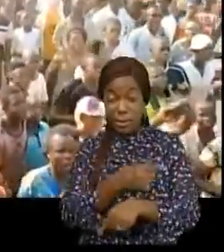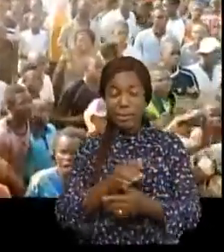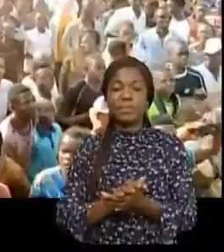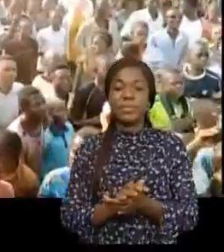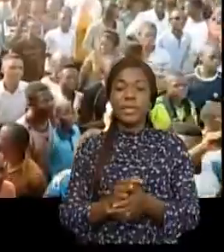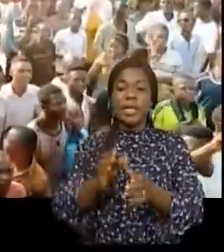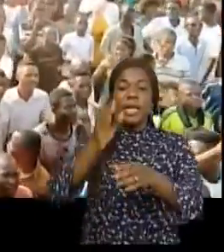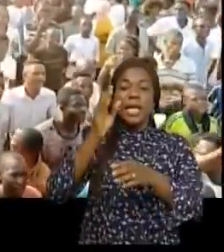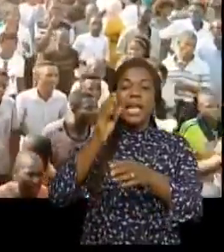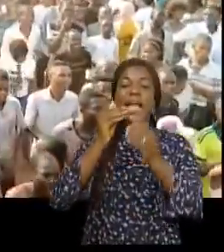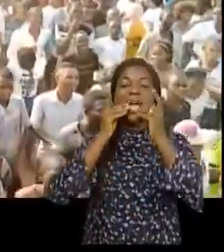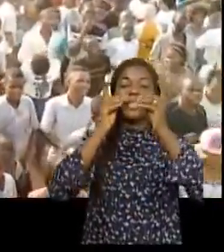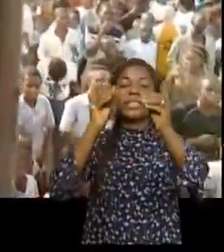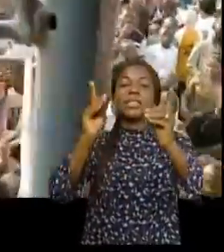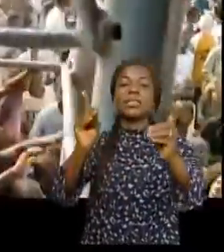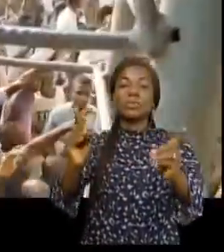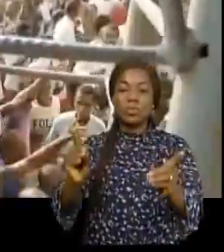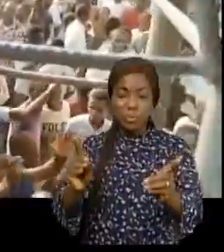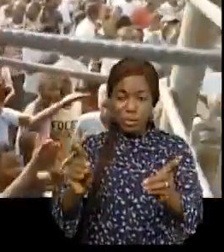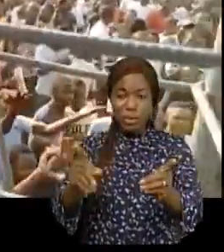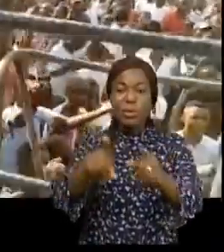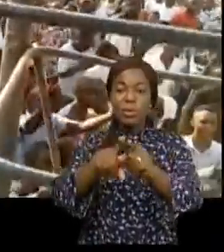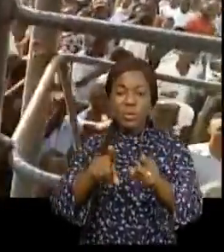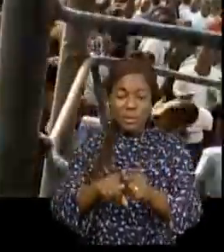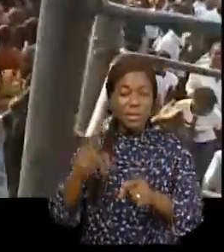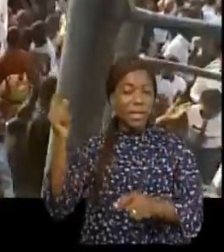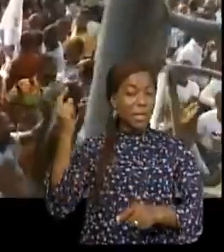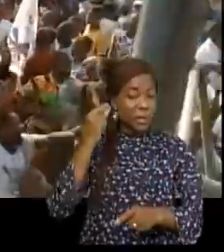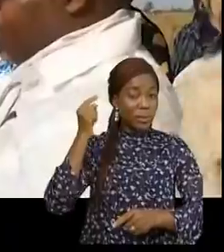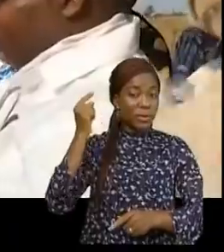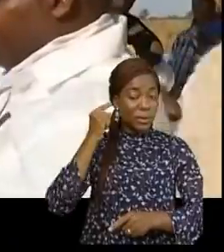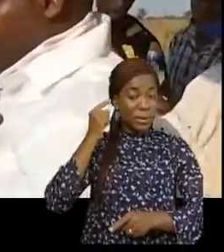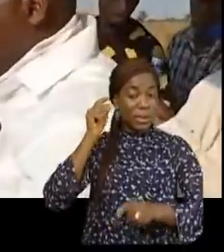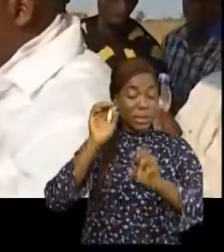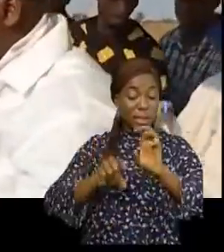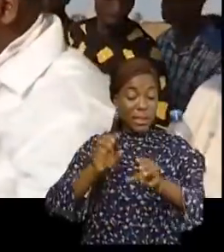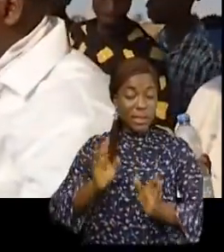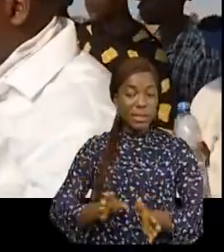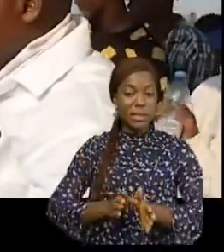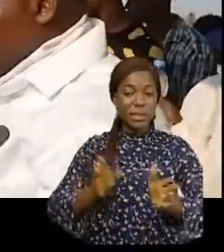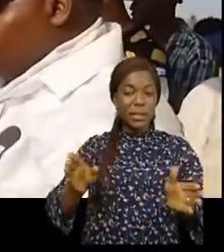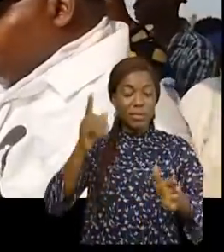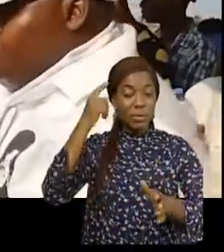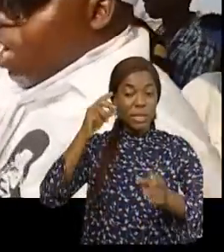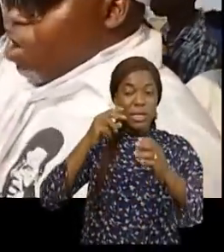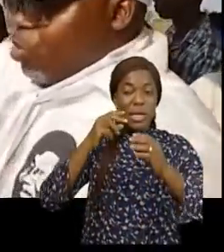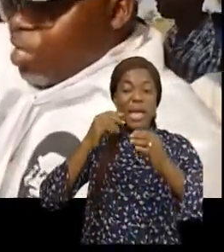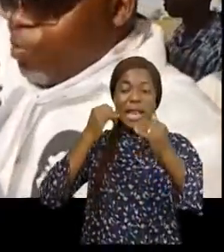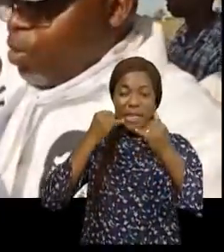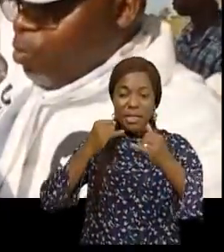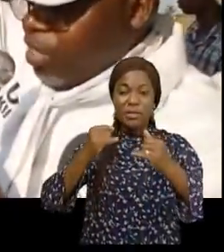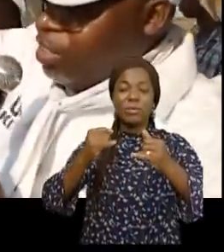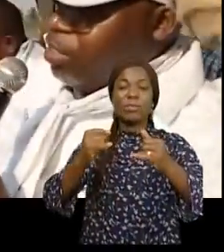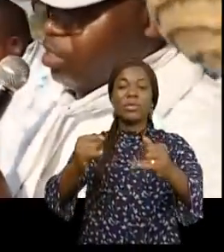les meetings, la population de Tshikapa est restée suspendue aux lèvres du secrétaire général pour prendre les nouvelles des derniers développements de l'actualité politique